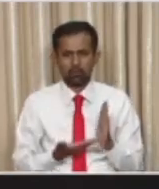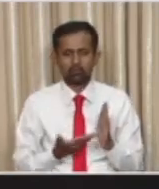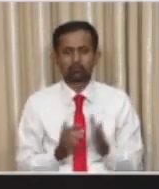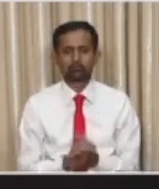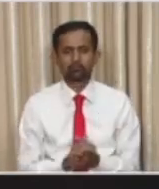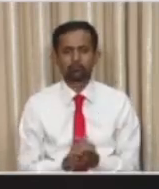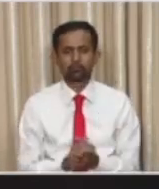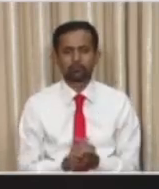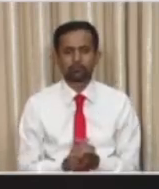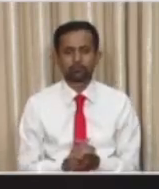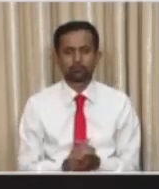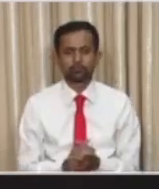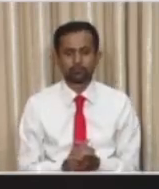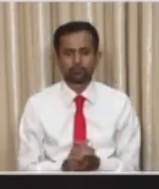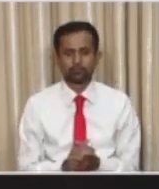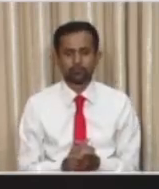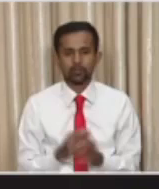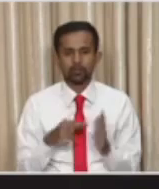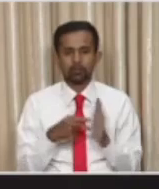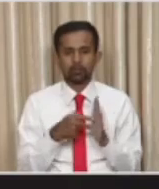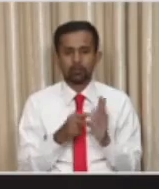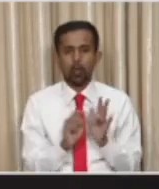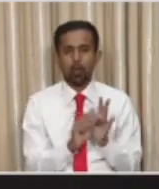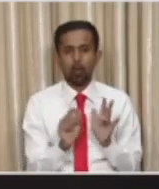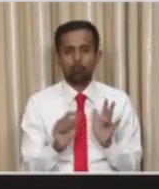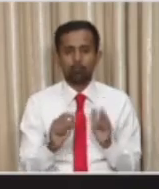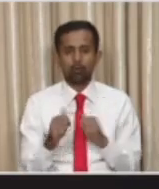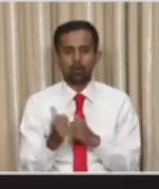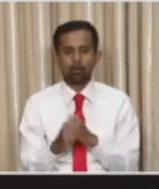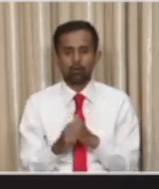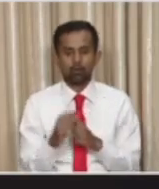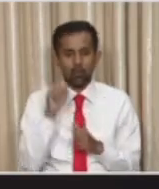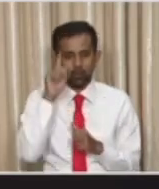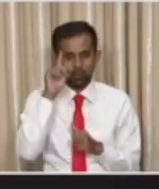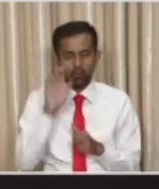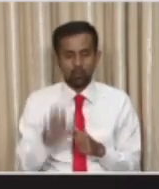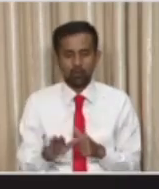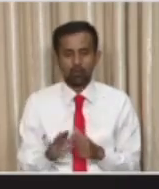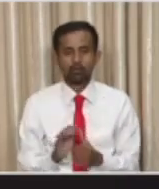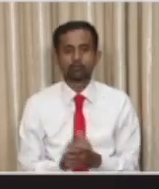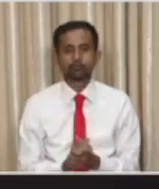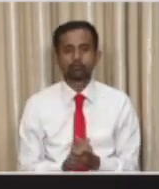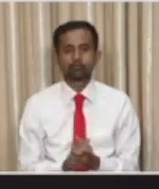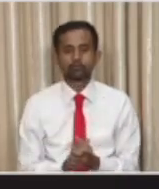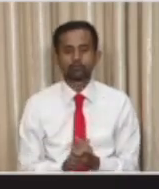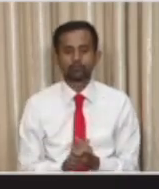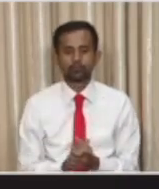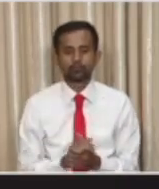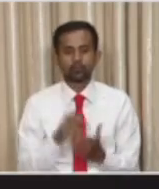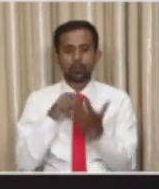ඉතින් විශේෂයෙන්ම බජට් ඔෆිස් එකක් දාන එකේ අපේ බලාපොරොත්තුව බවට පත් වෙන්නේ ගරු සභාපතිතුමනි